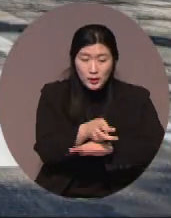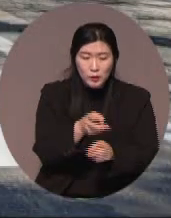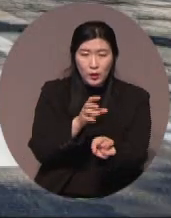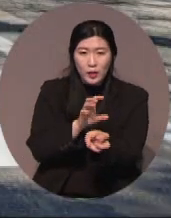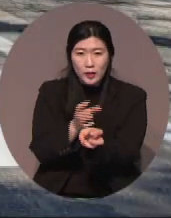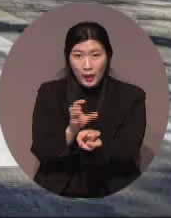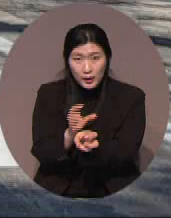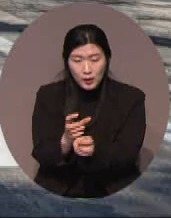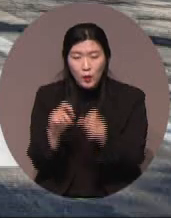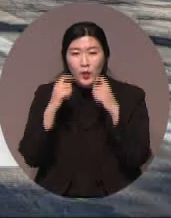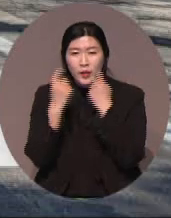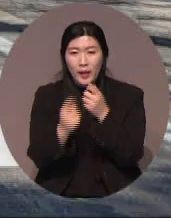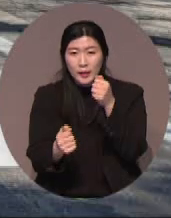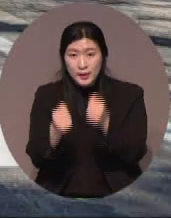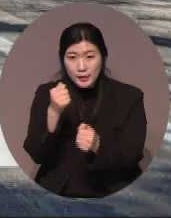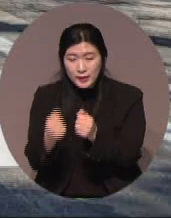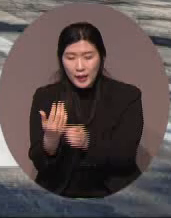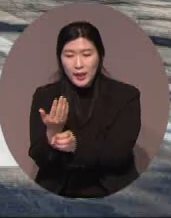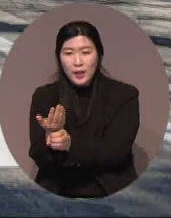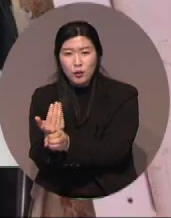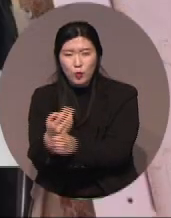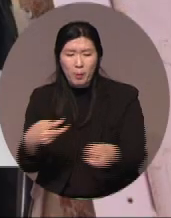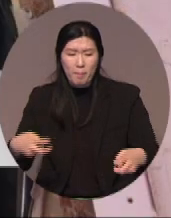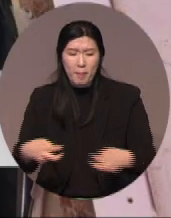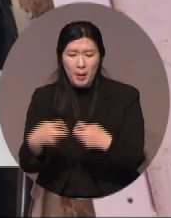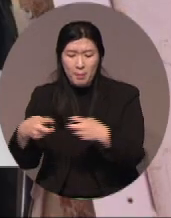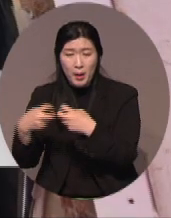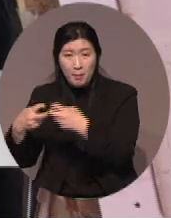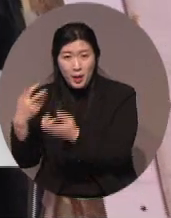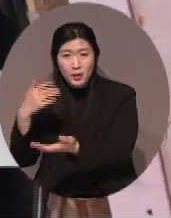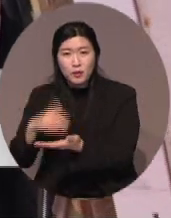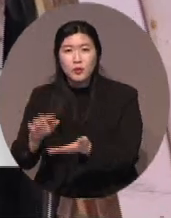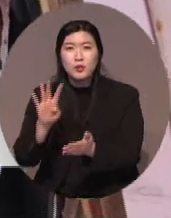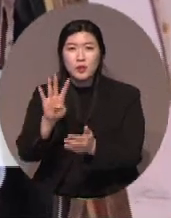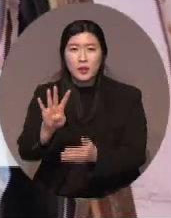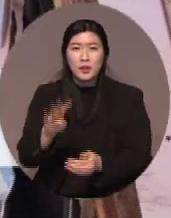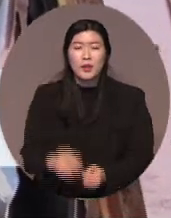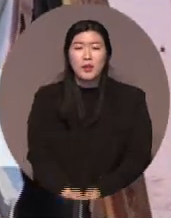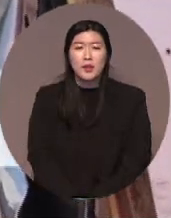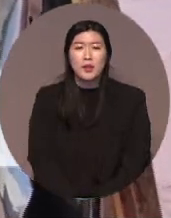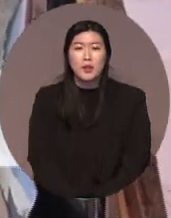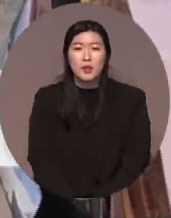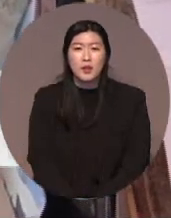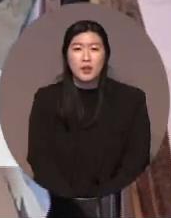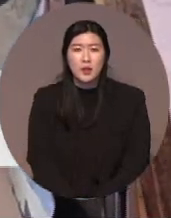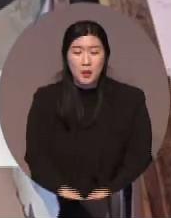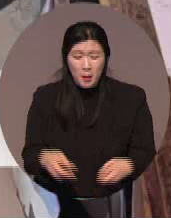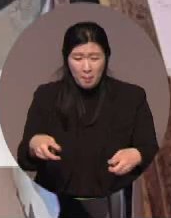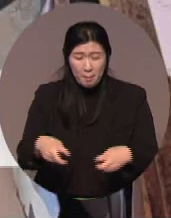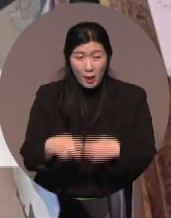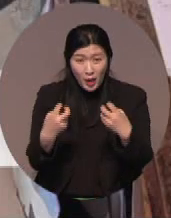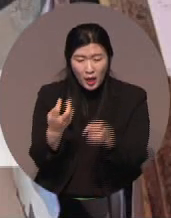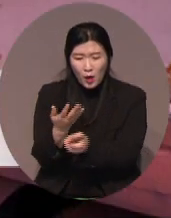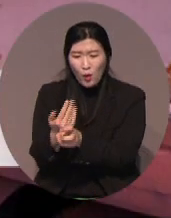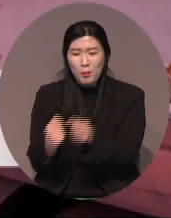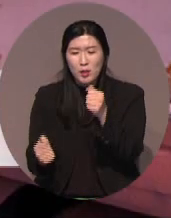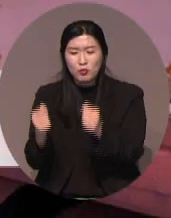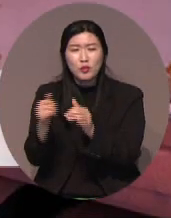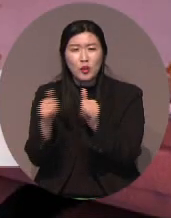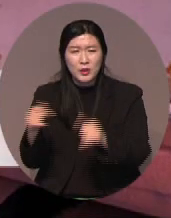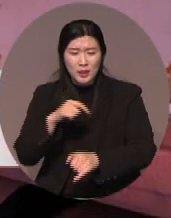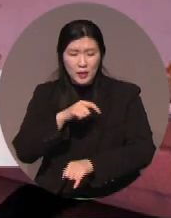탱크로리 승용차 3.5톤 화물차 등 차량 넉대가 있다라 추돌했습니다 이사고로 화물차